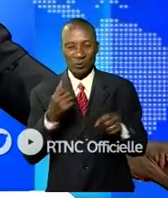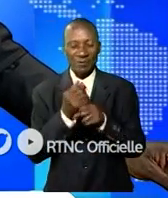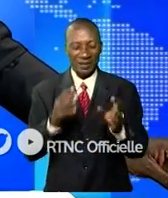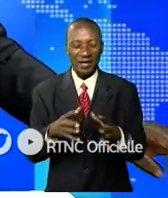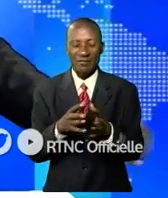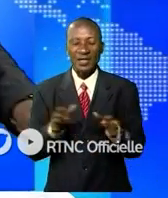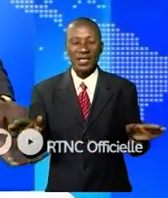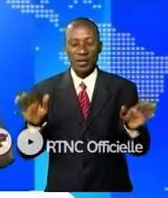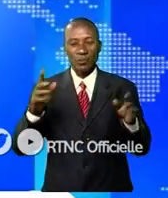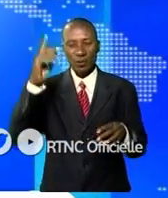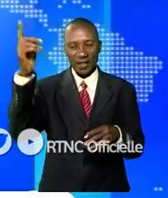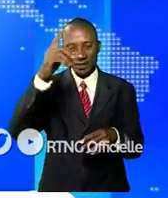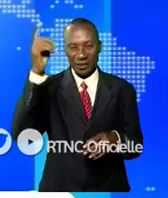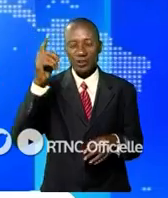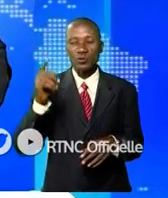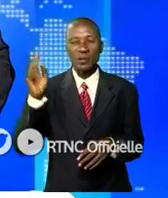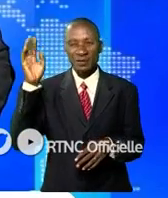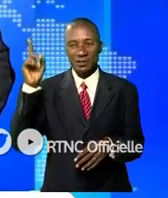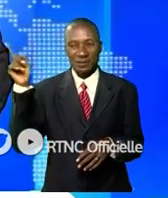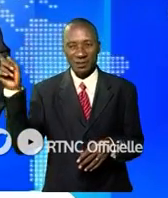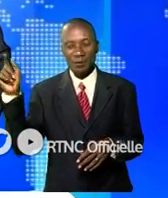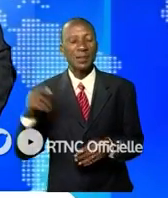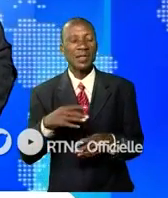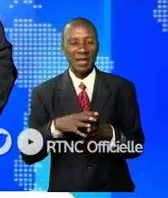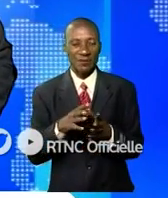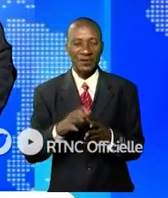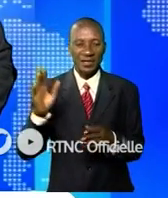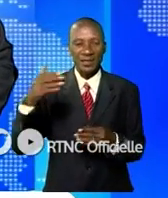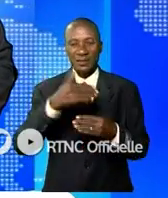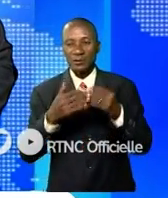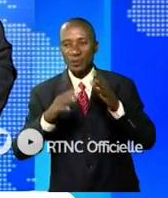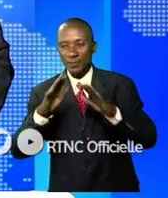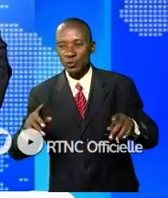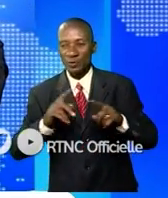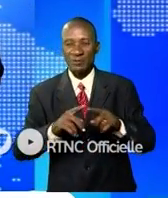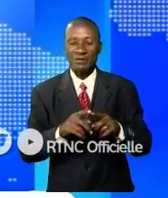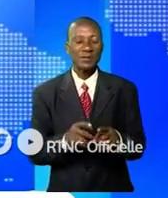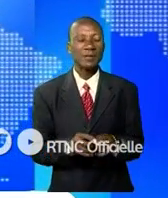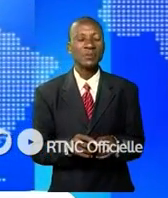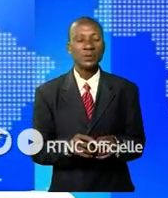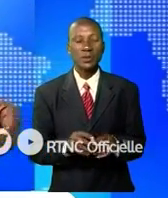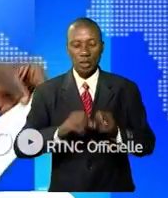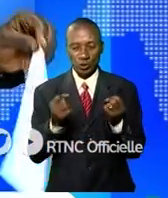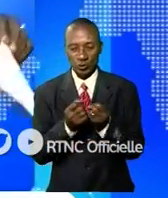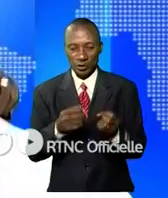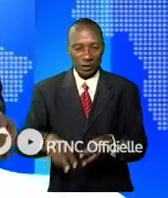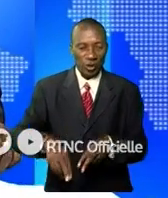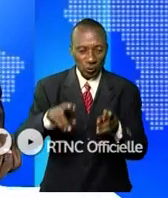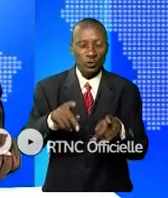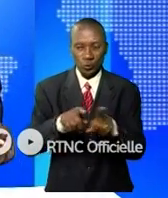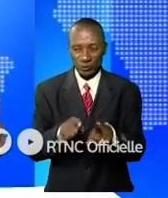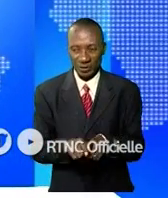cette route est en proie à des érosions dévastatrices. Le génie de l'office de route, de concert avec le FONER, le Fonds national d'entretien